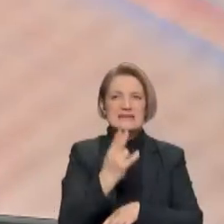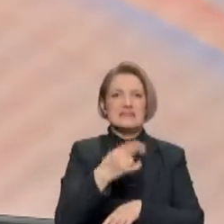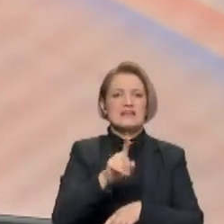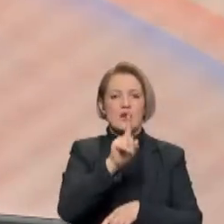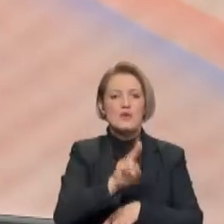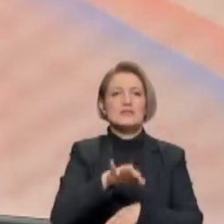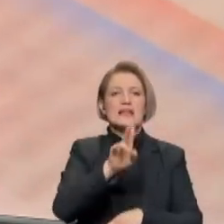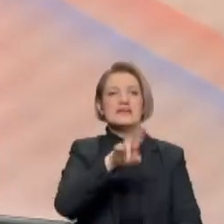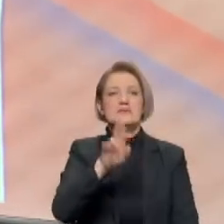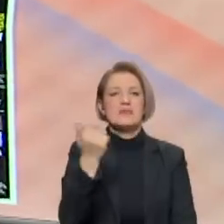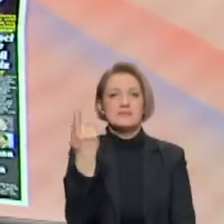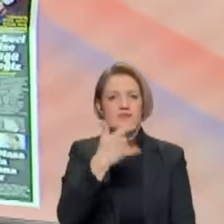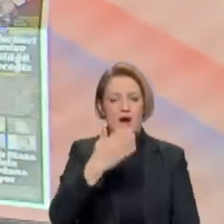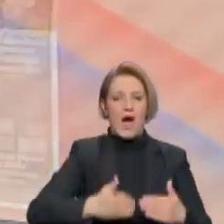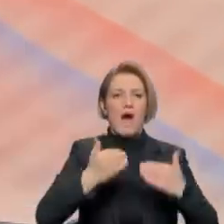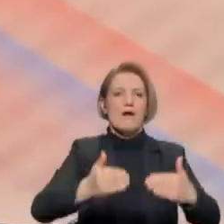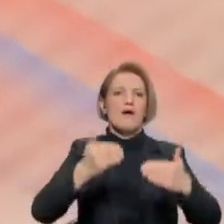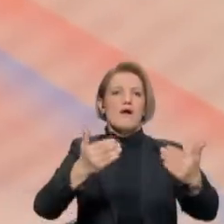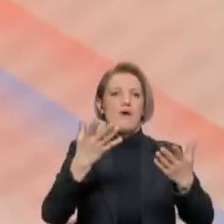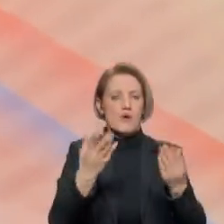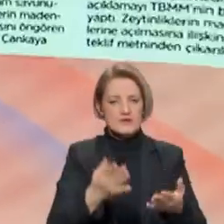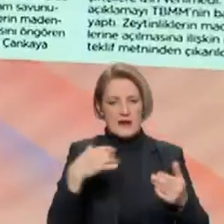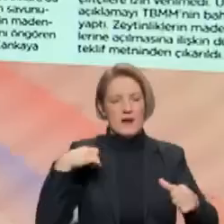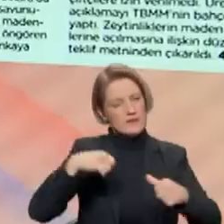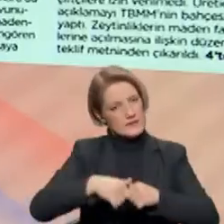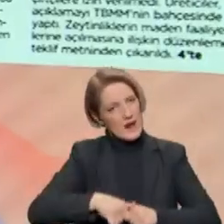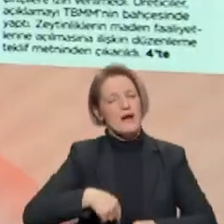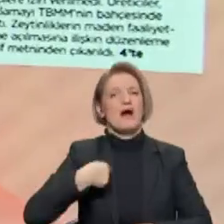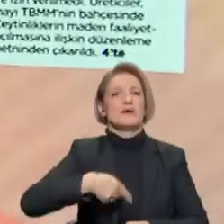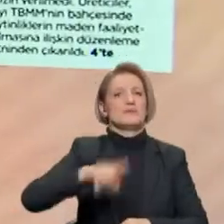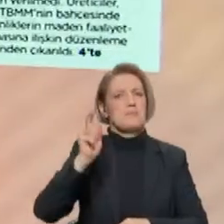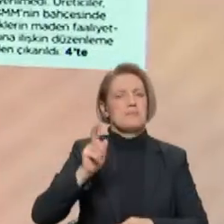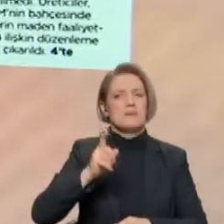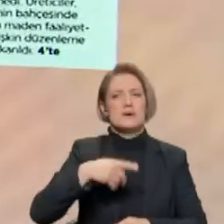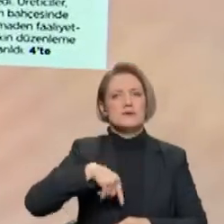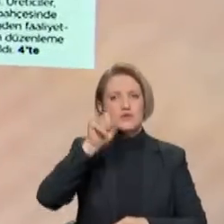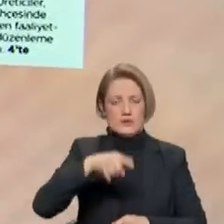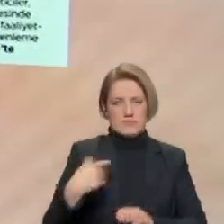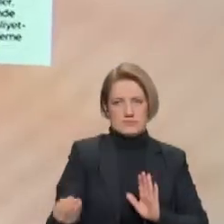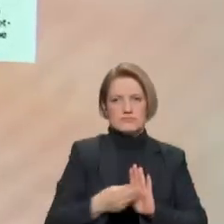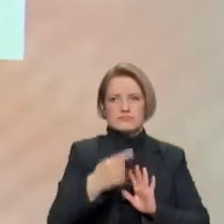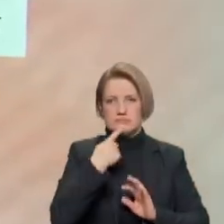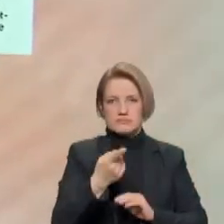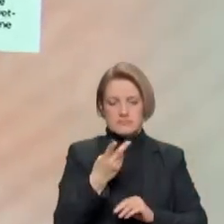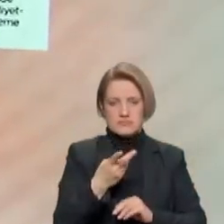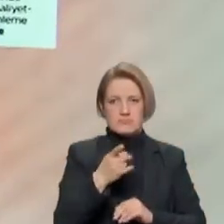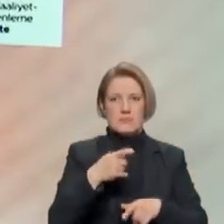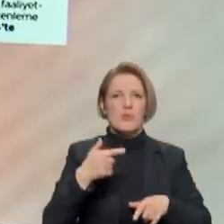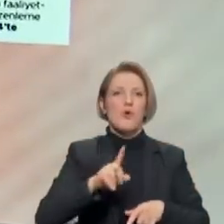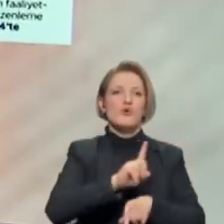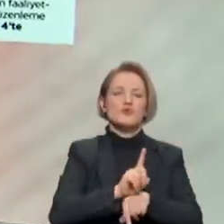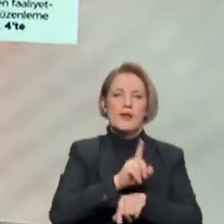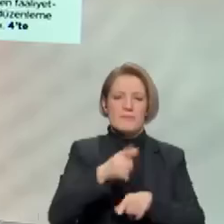17 değil 27 kez de ertelense yeniden gündeme getireceğiz denilmişti. 2017'de o dönem Bakan Faruk